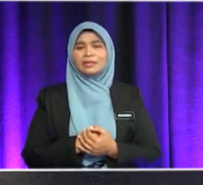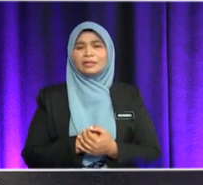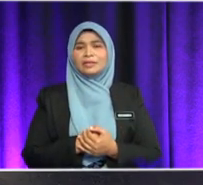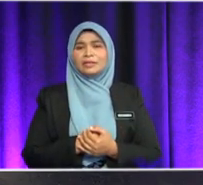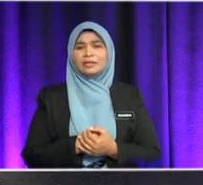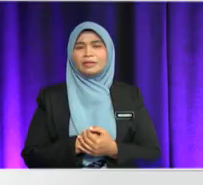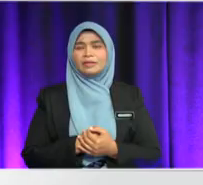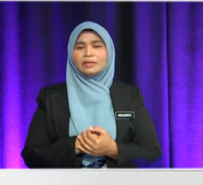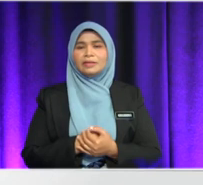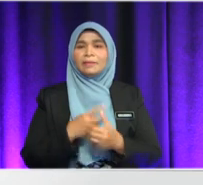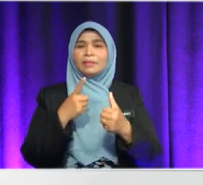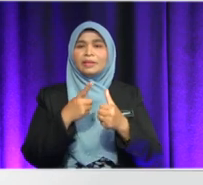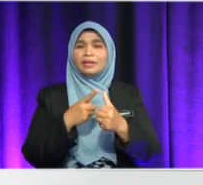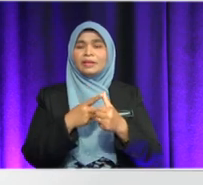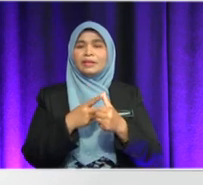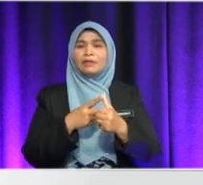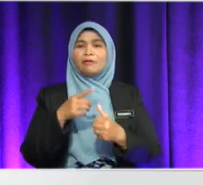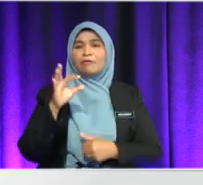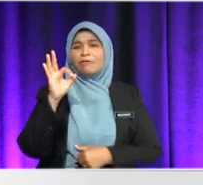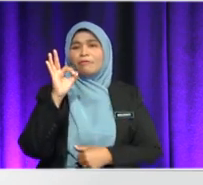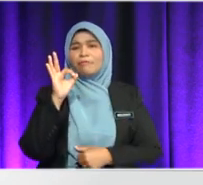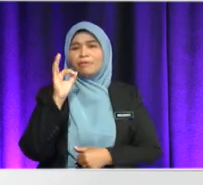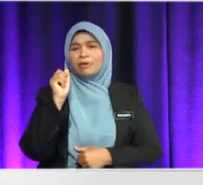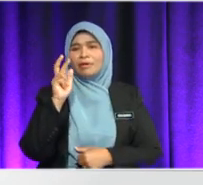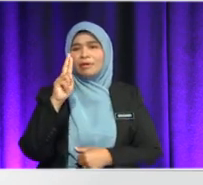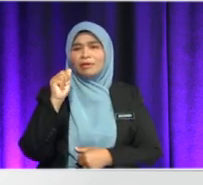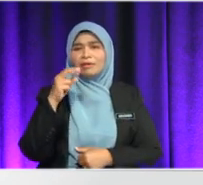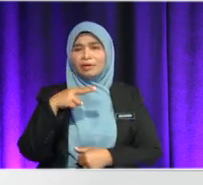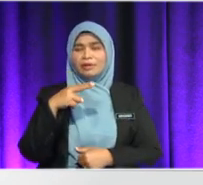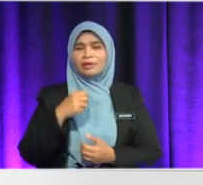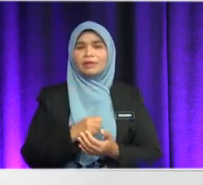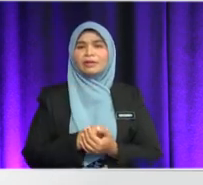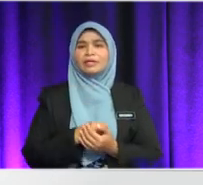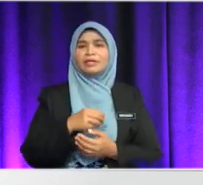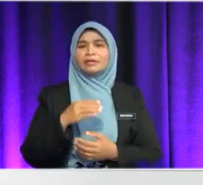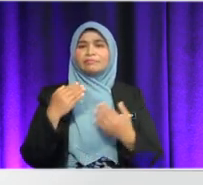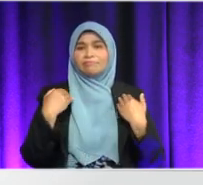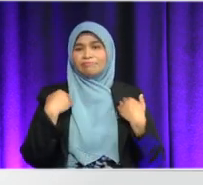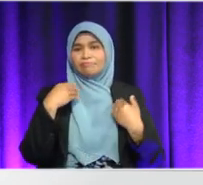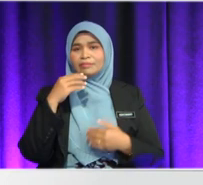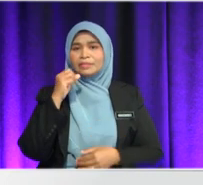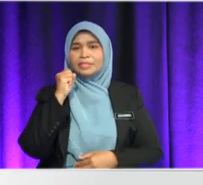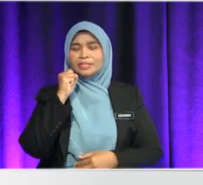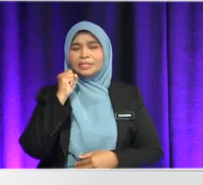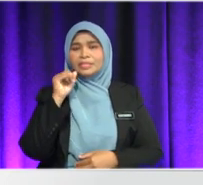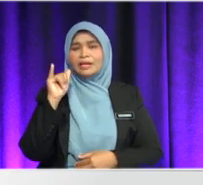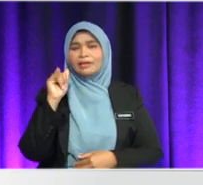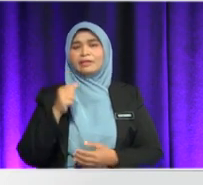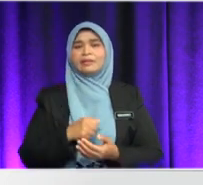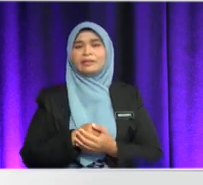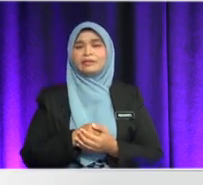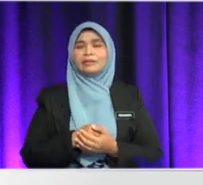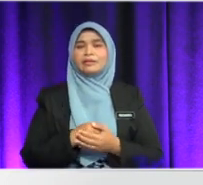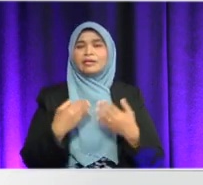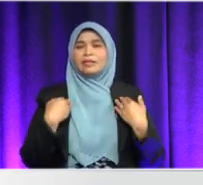daripada yang pertama kita ada Farah syamimi kita ada Syahira Afina dan kita